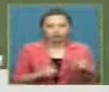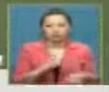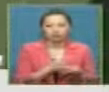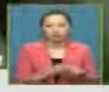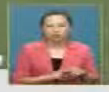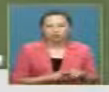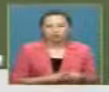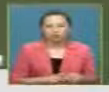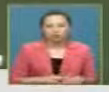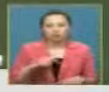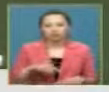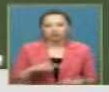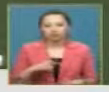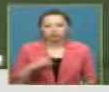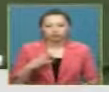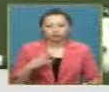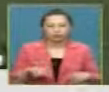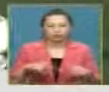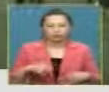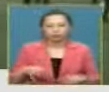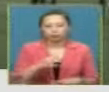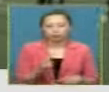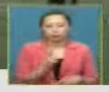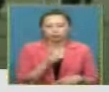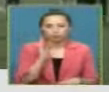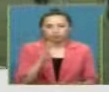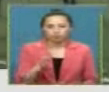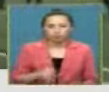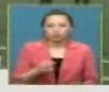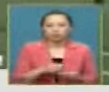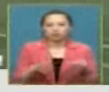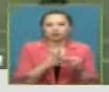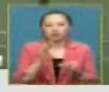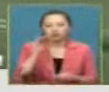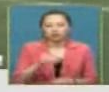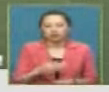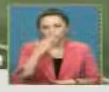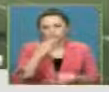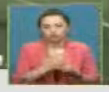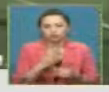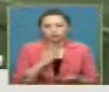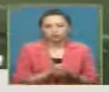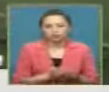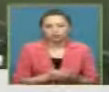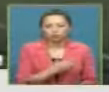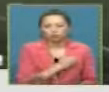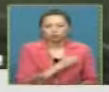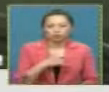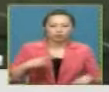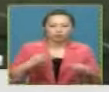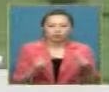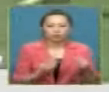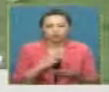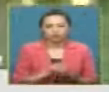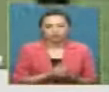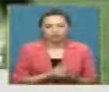қала мен дала кәсіби тұрғыда облыс біріншілігі өтеді. Қазір облыста 15 мыңға жуық бала тең бұлдап тебуге әуес. Бұл өз кезегінде